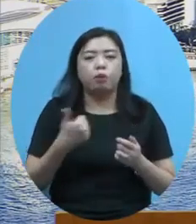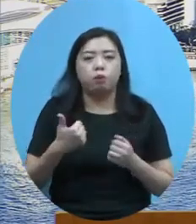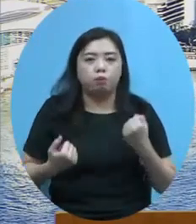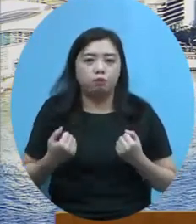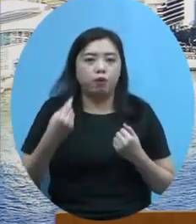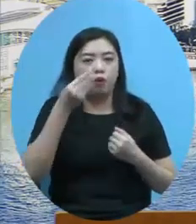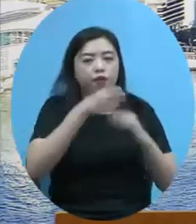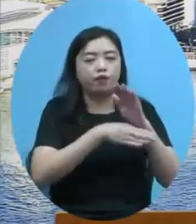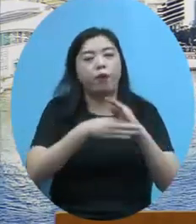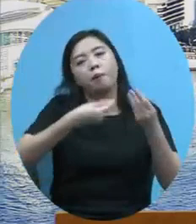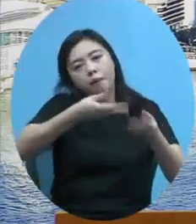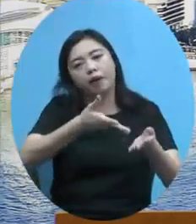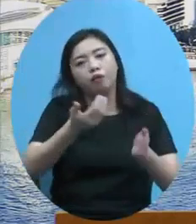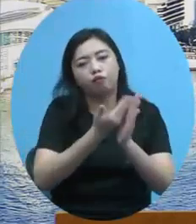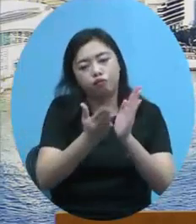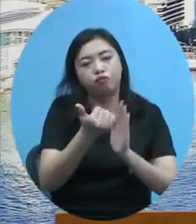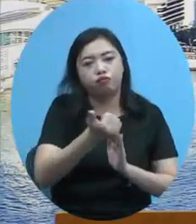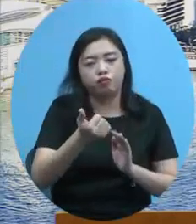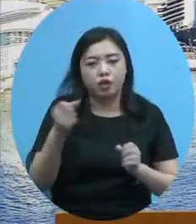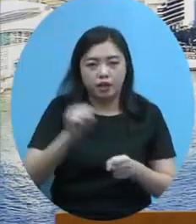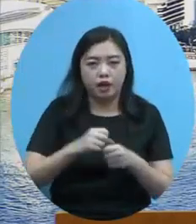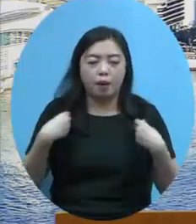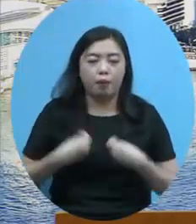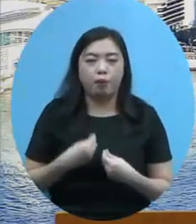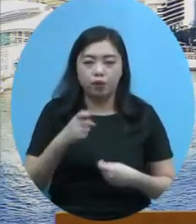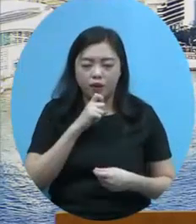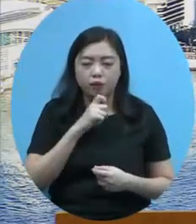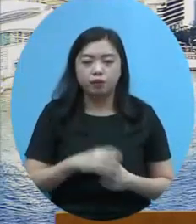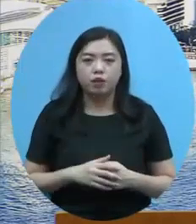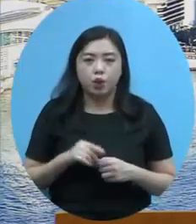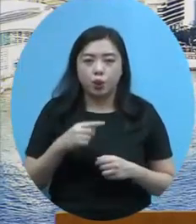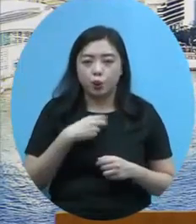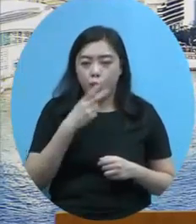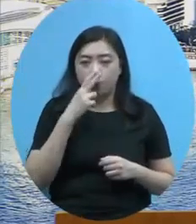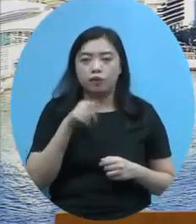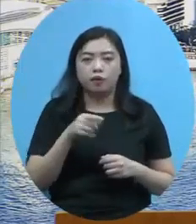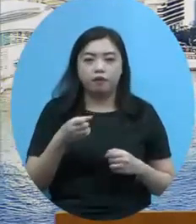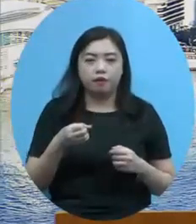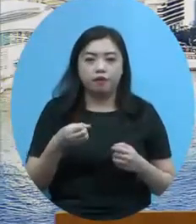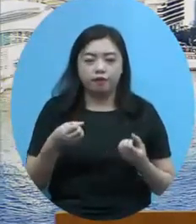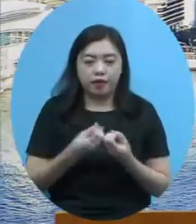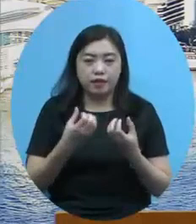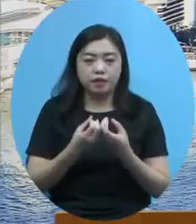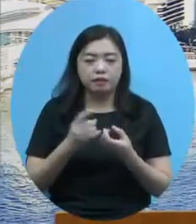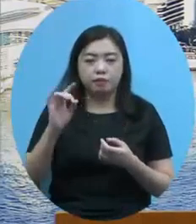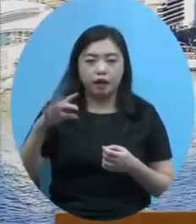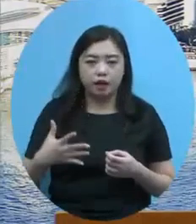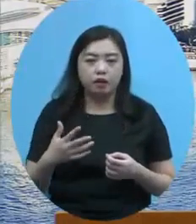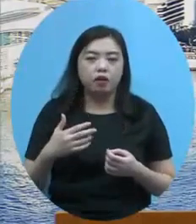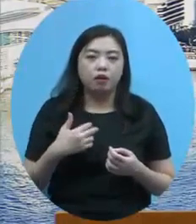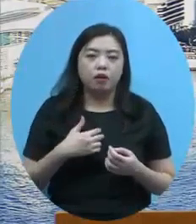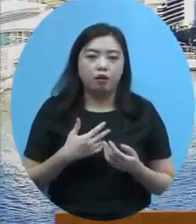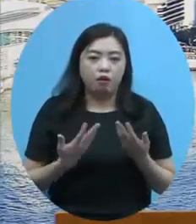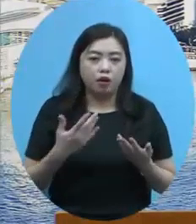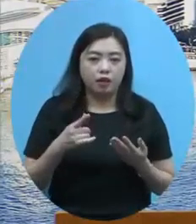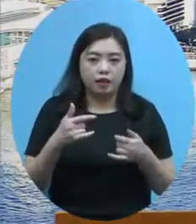房間嘅，咁就都有穿保護衣嘅。咁我哋相信咧，呢一個個案咧，好可能都係喺即係